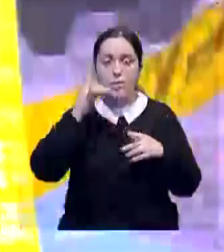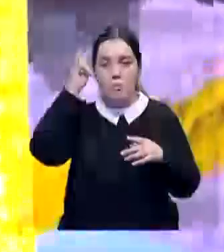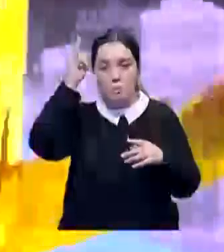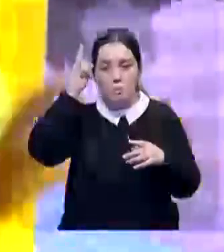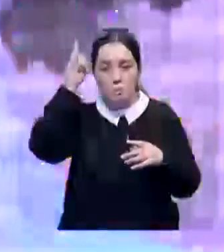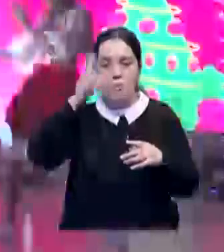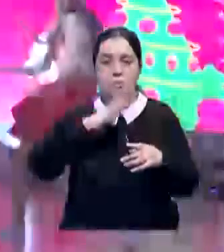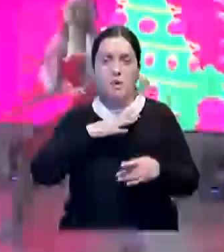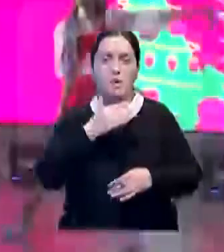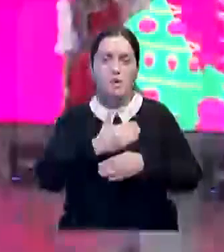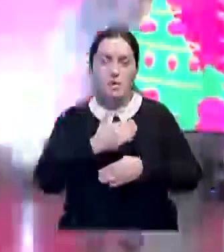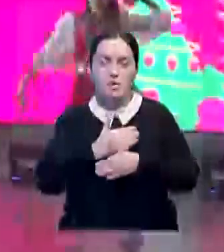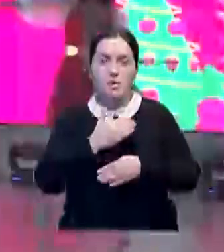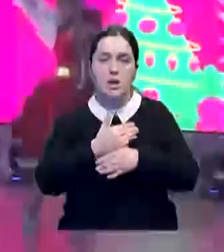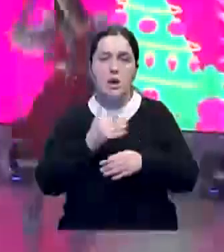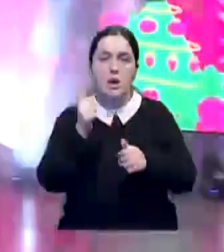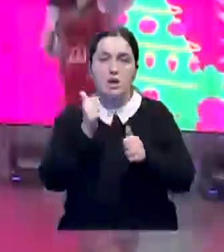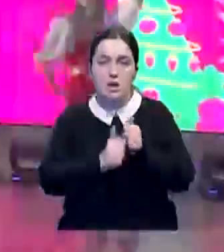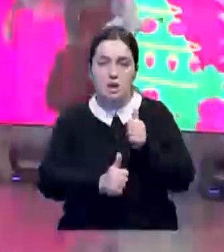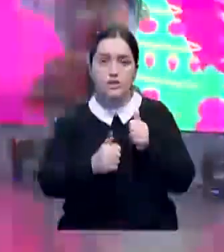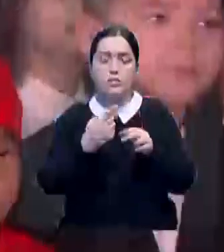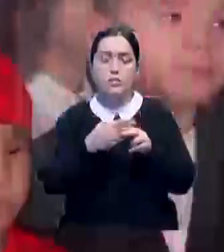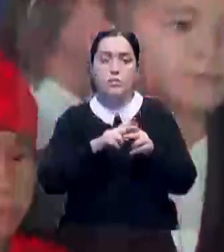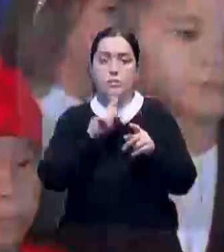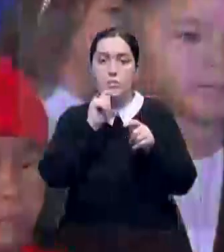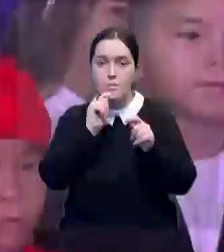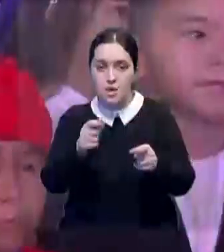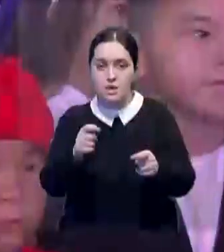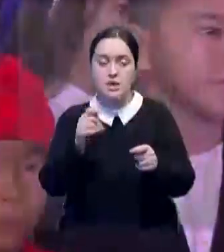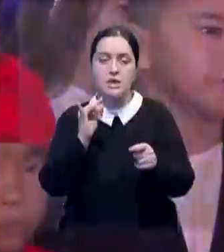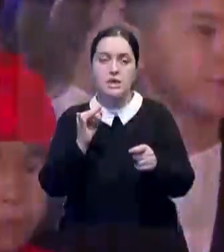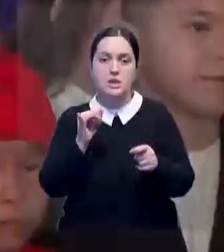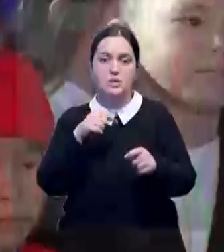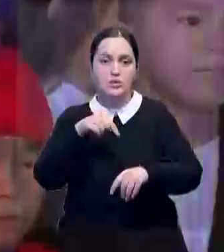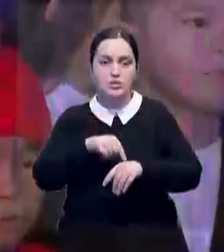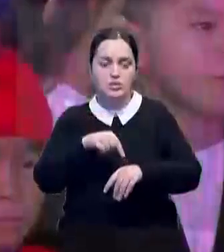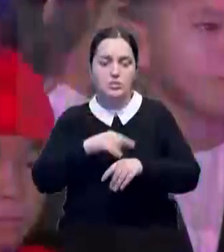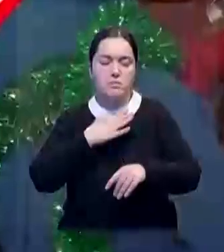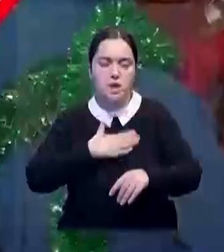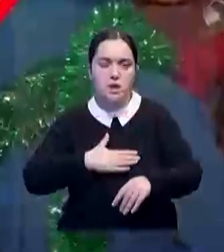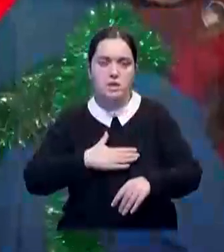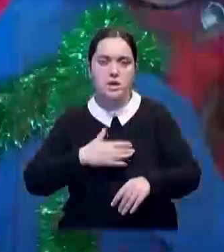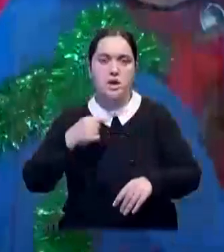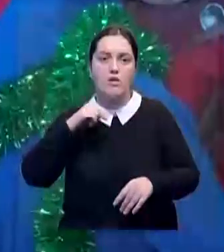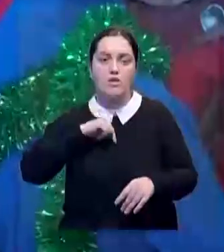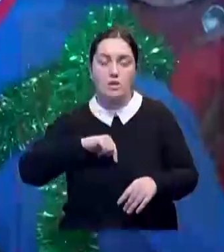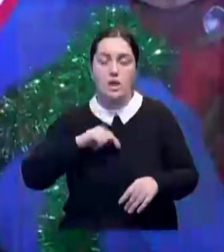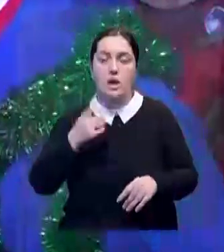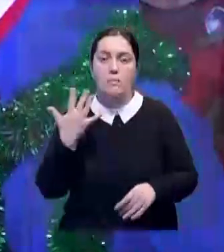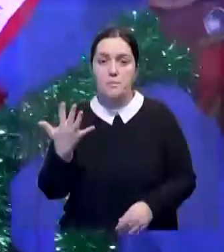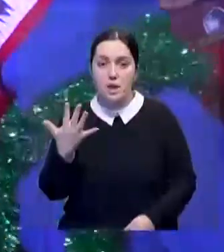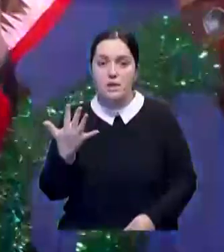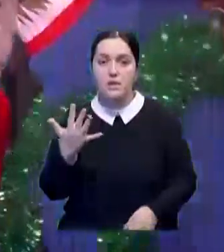устроили театрализованное представление. Каждому достались не только подарки, но и незабываемые впечатления и приятные эмоции. А еще 5